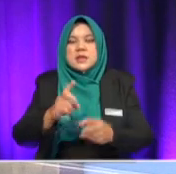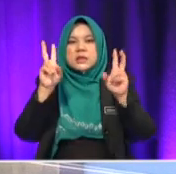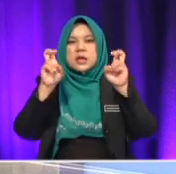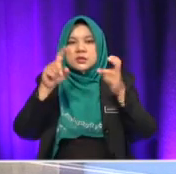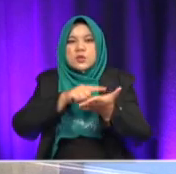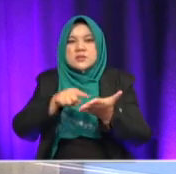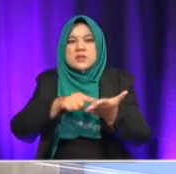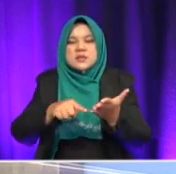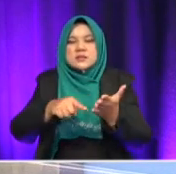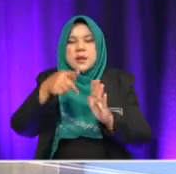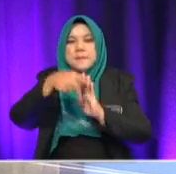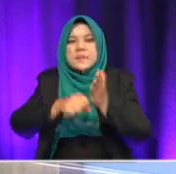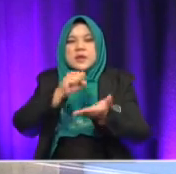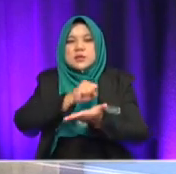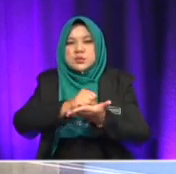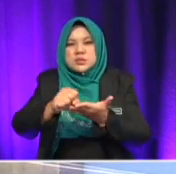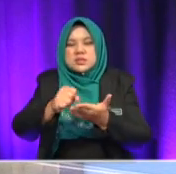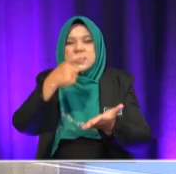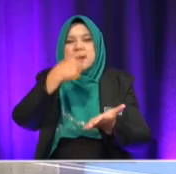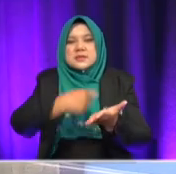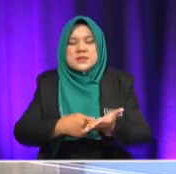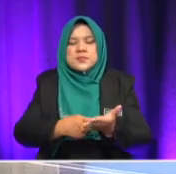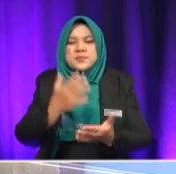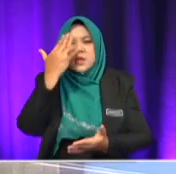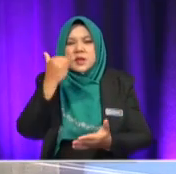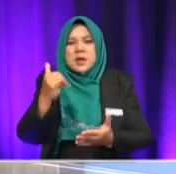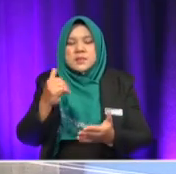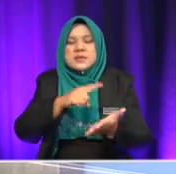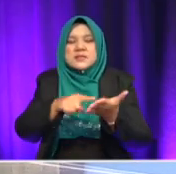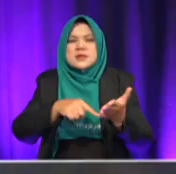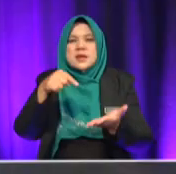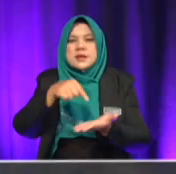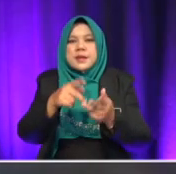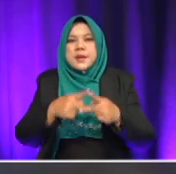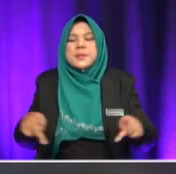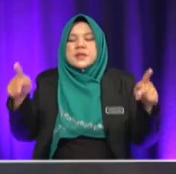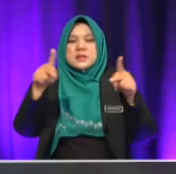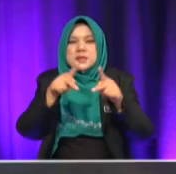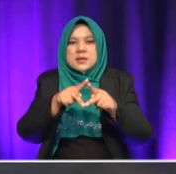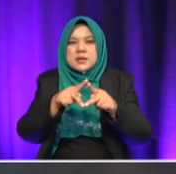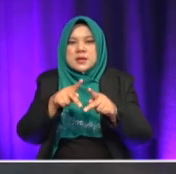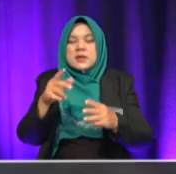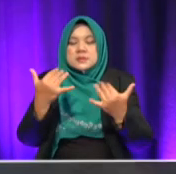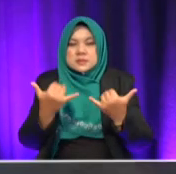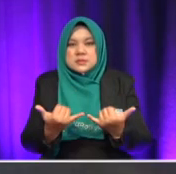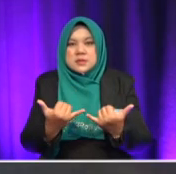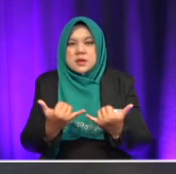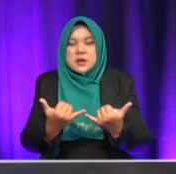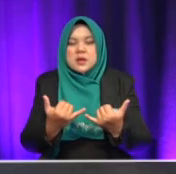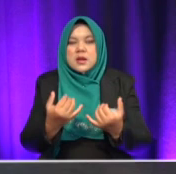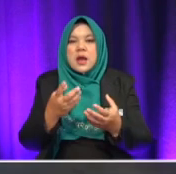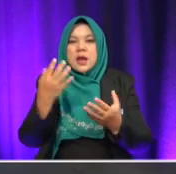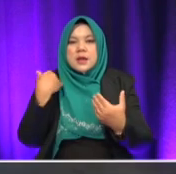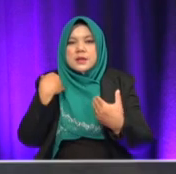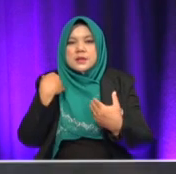penyuci harta Kenapa kali ini mungkin ada dalil yang menerangkan tentang